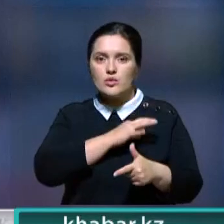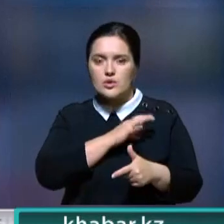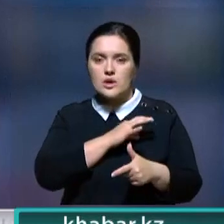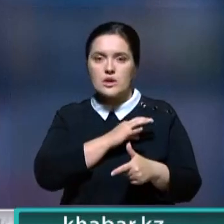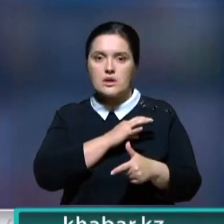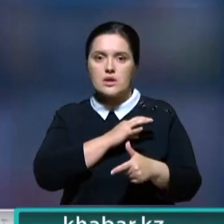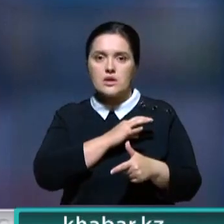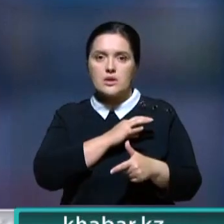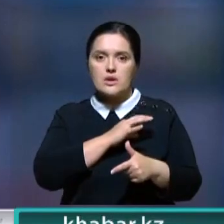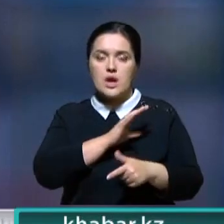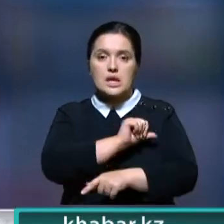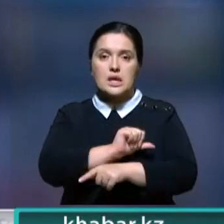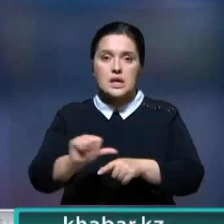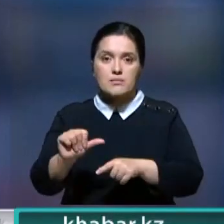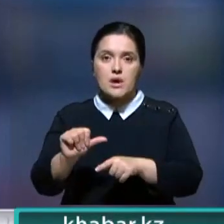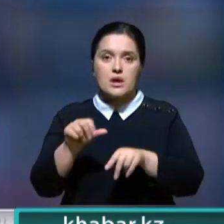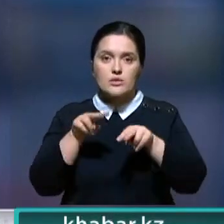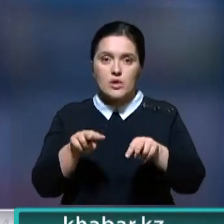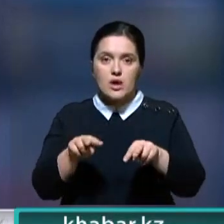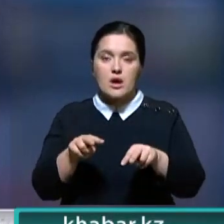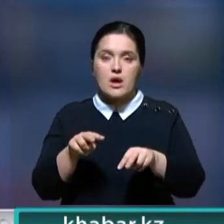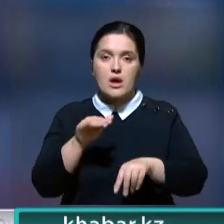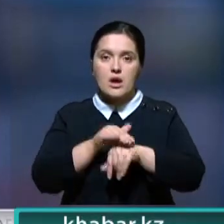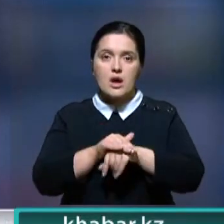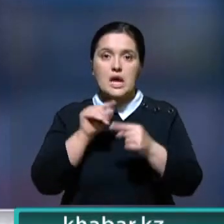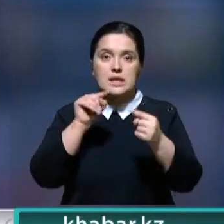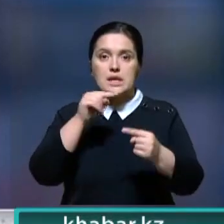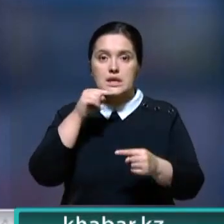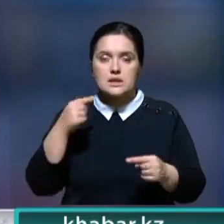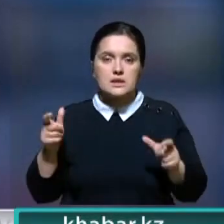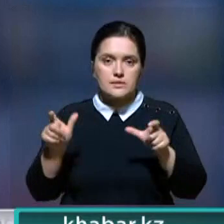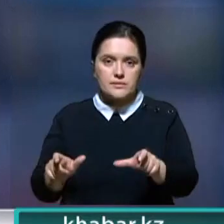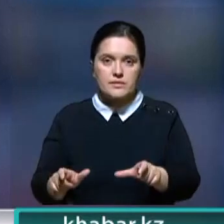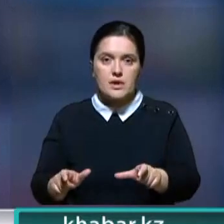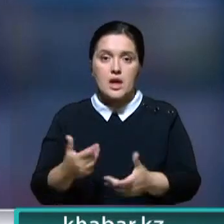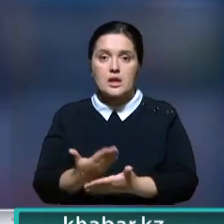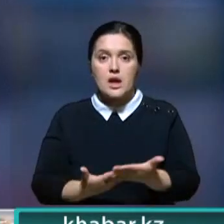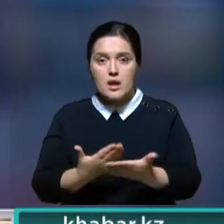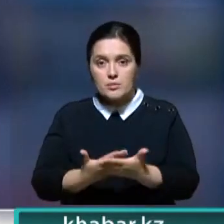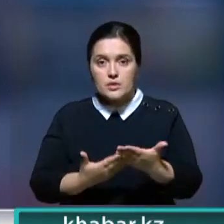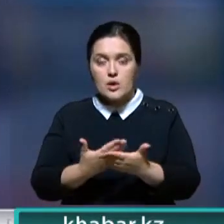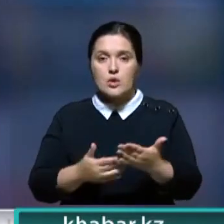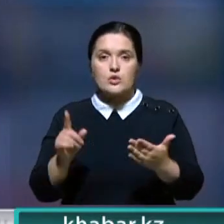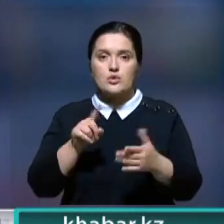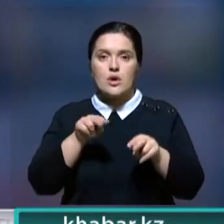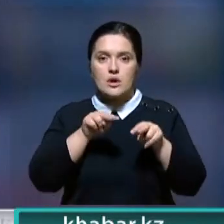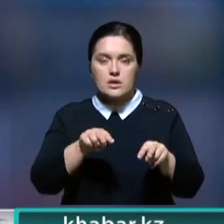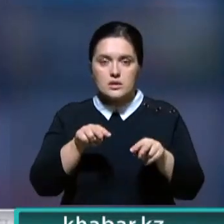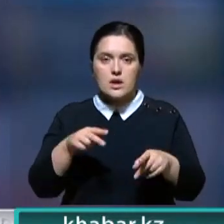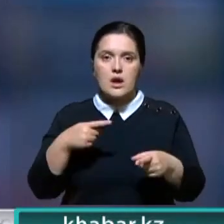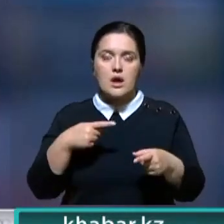лиц уклониться от экспортного контроля установленного антироссийскими санкциями и вот в рекомендациях подчеркивается что